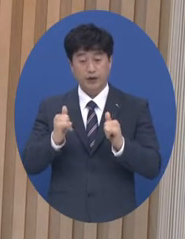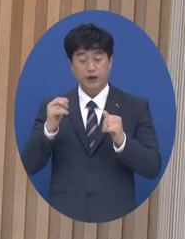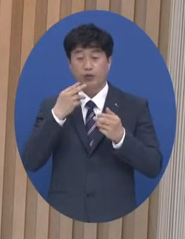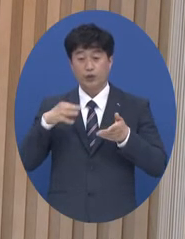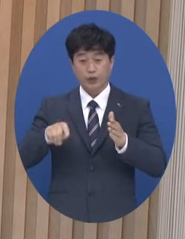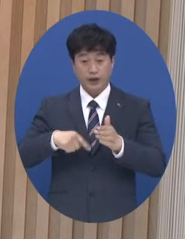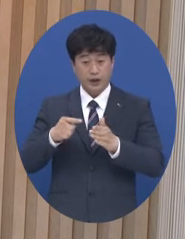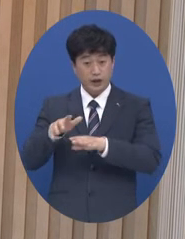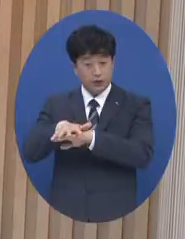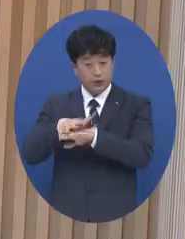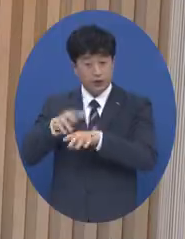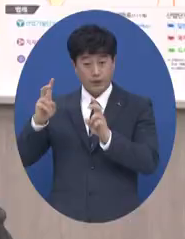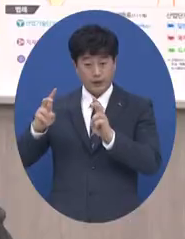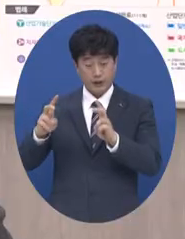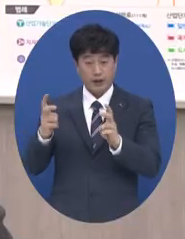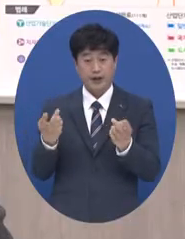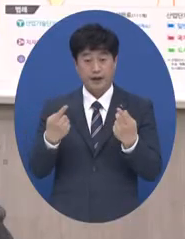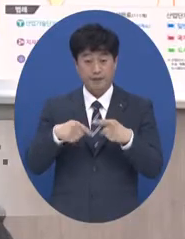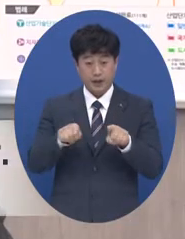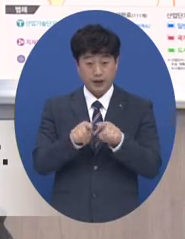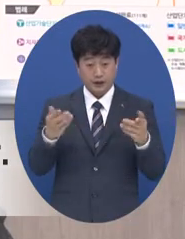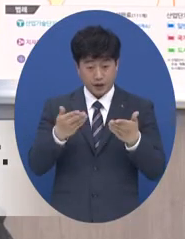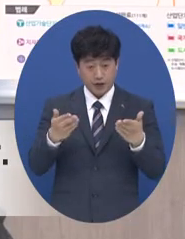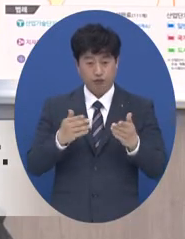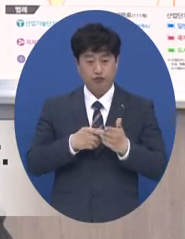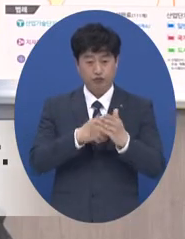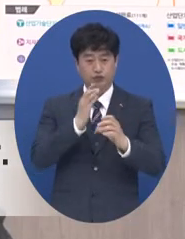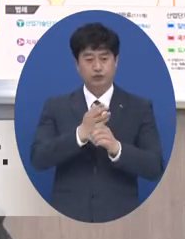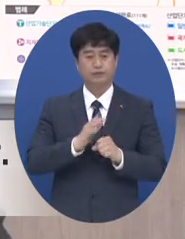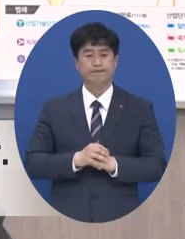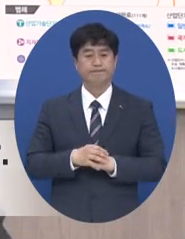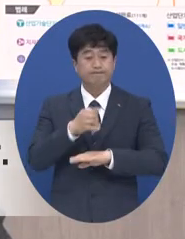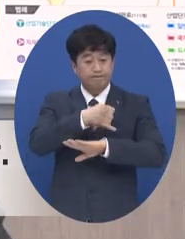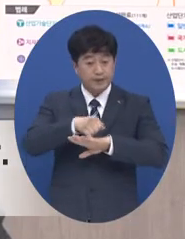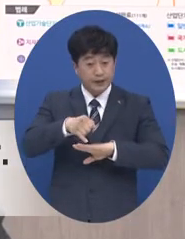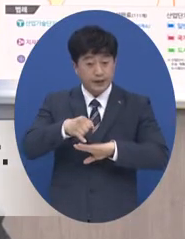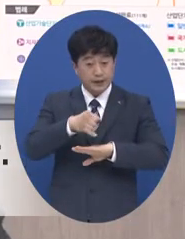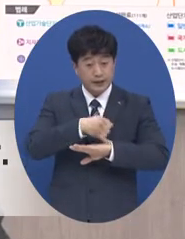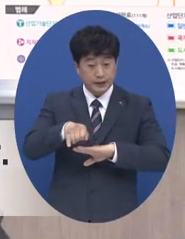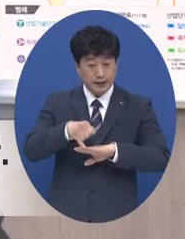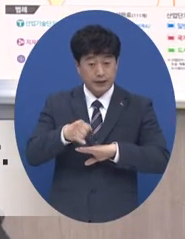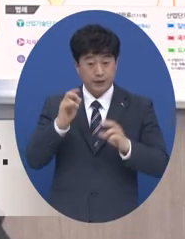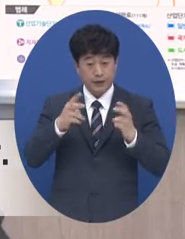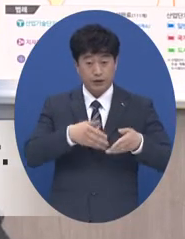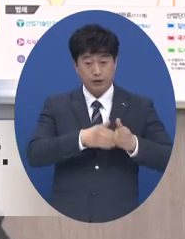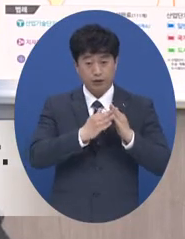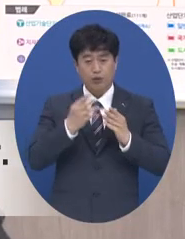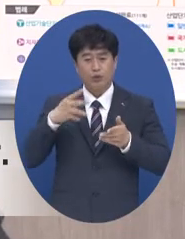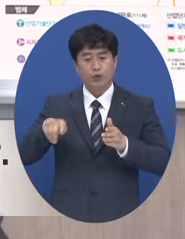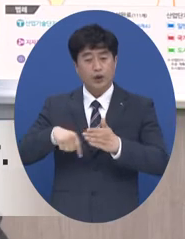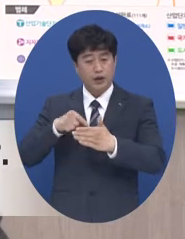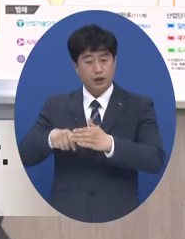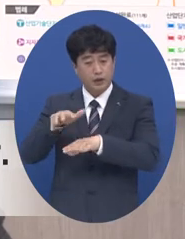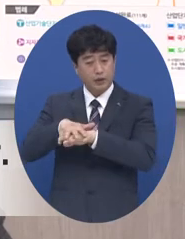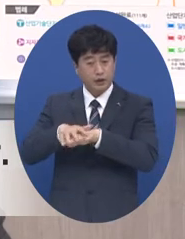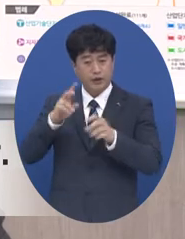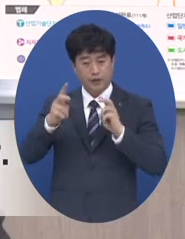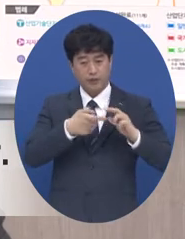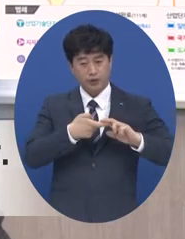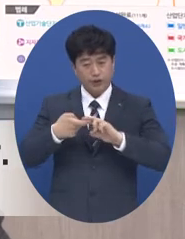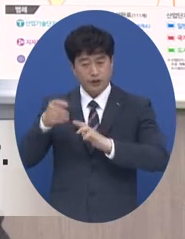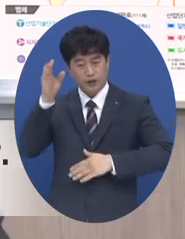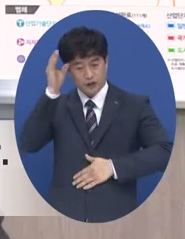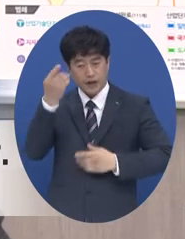협업을 추진하고 있습니다 100 패션 디자이너 장 업은 돈의 원단 개업을 견인할 것으로 기대하고 있습니다